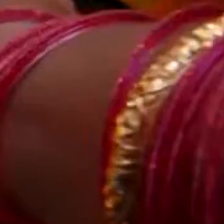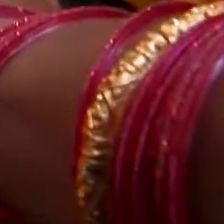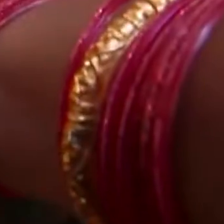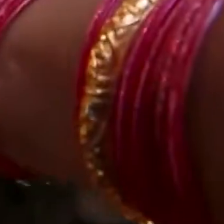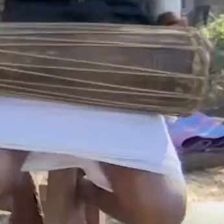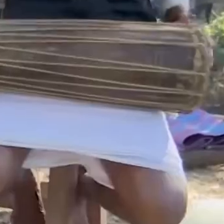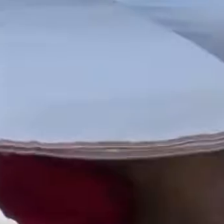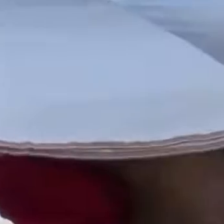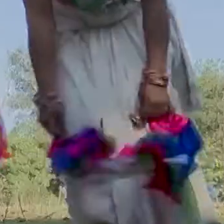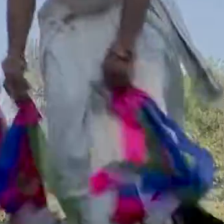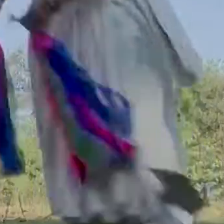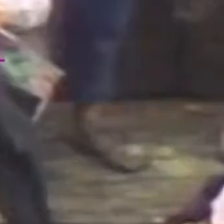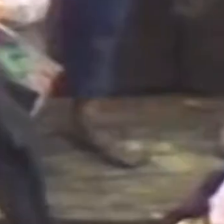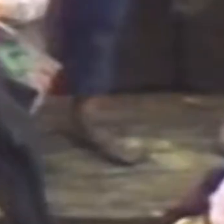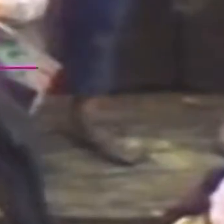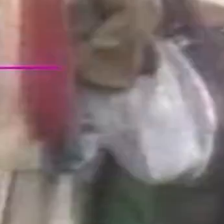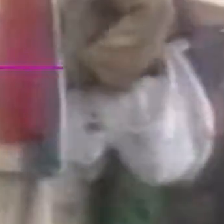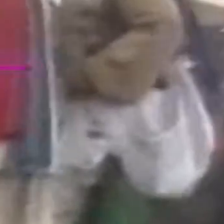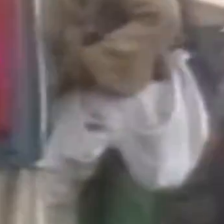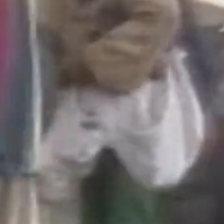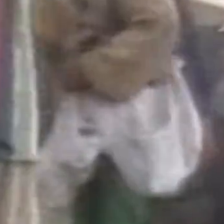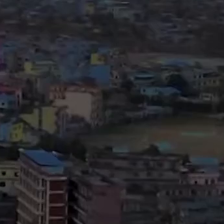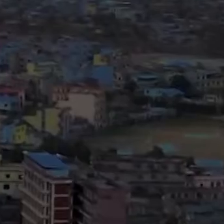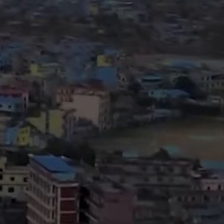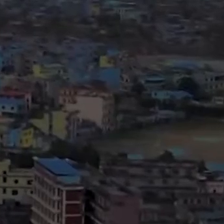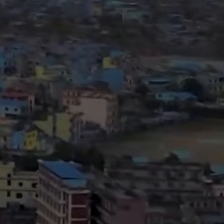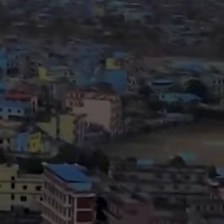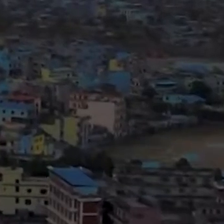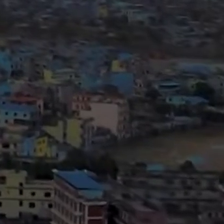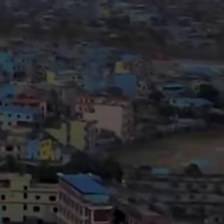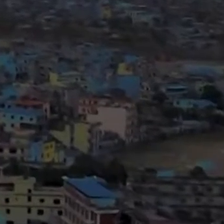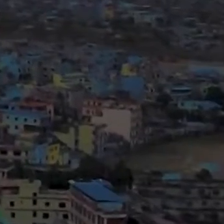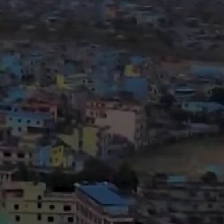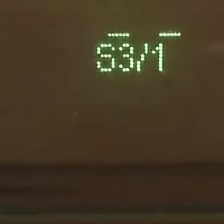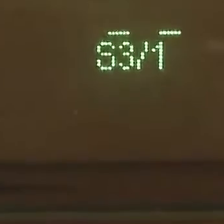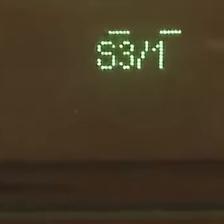कार्यक्रममा मौलिकता, समावेशिता र विकासमा विस्तार।